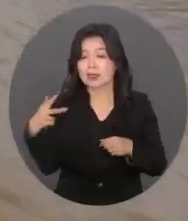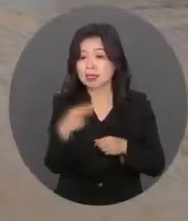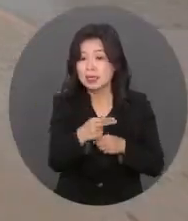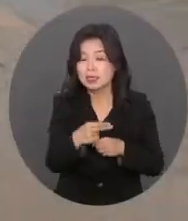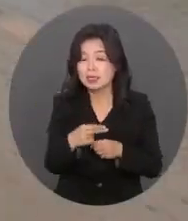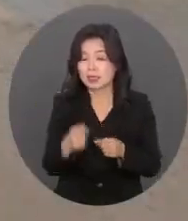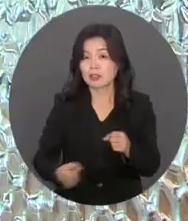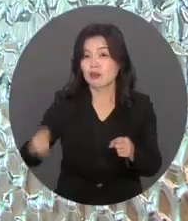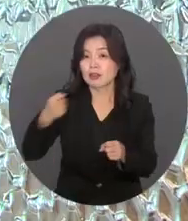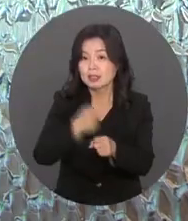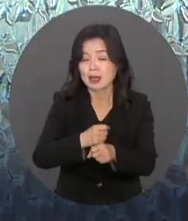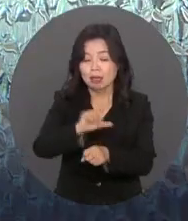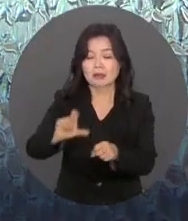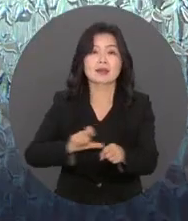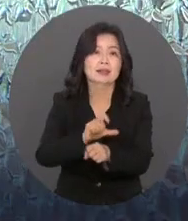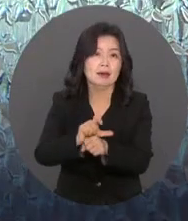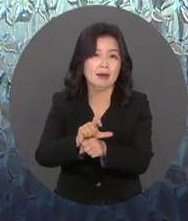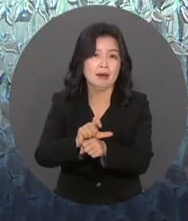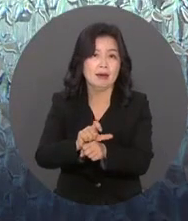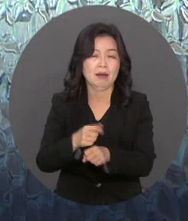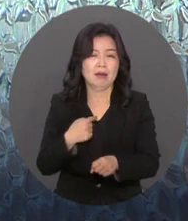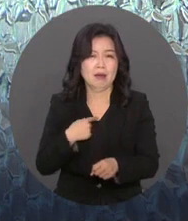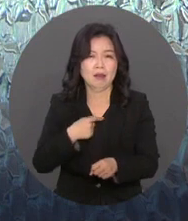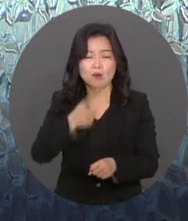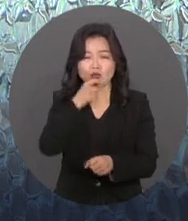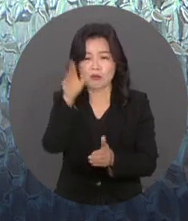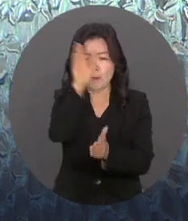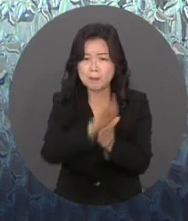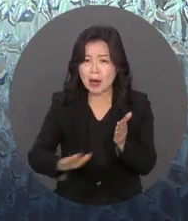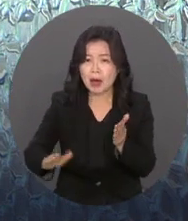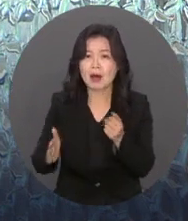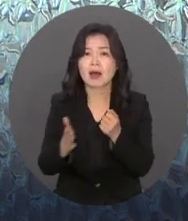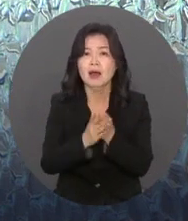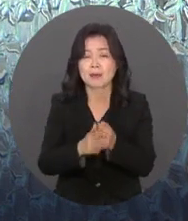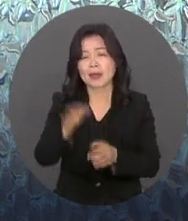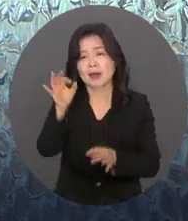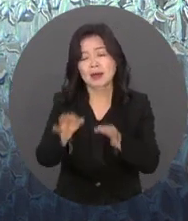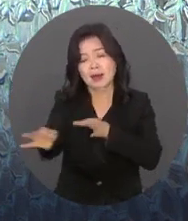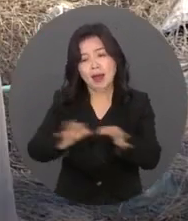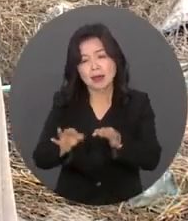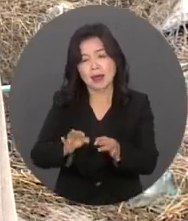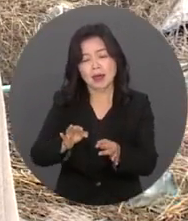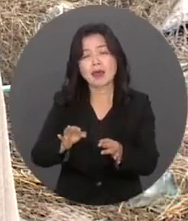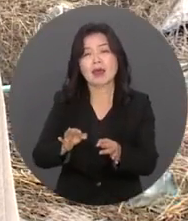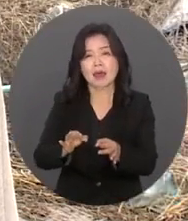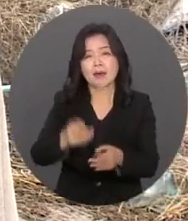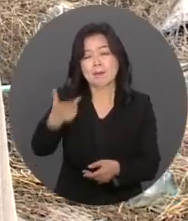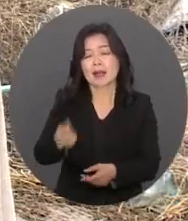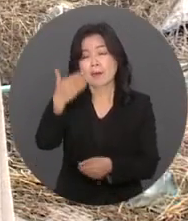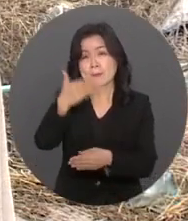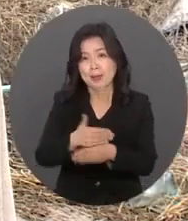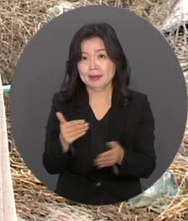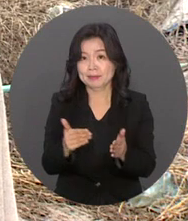15시간이 걸렸습니다. 이제 물탱크에 물이 없어서 제가 장사를 좀 빨리 접었는데 한 30% 정도는 준 것 같아요. 정수장의